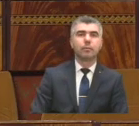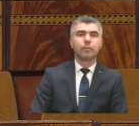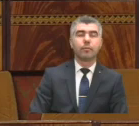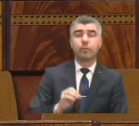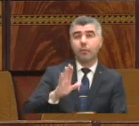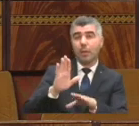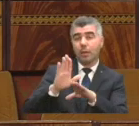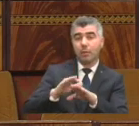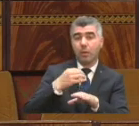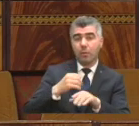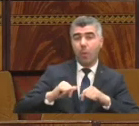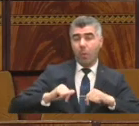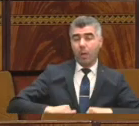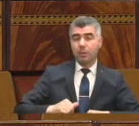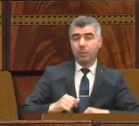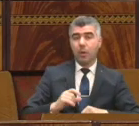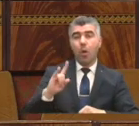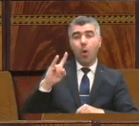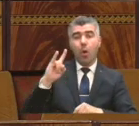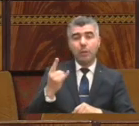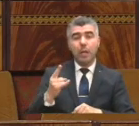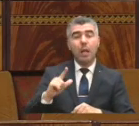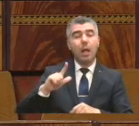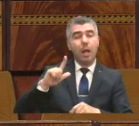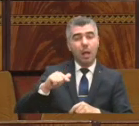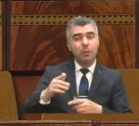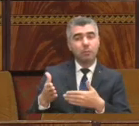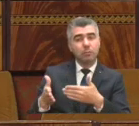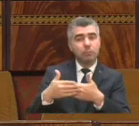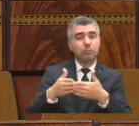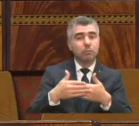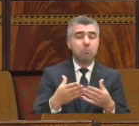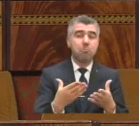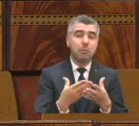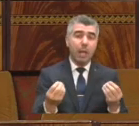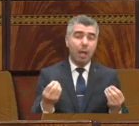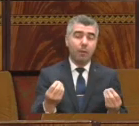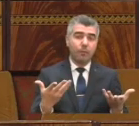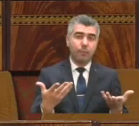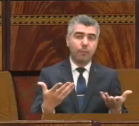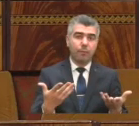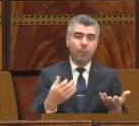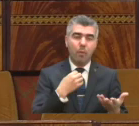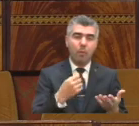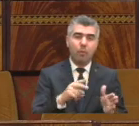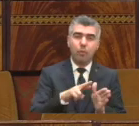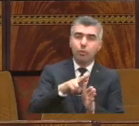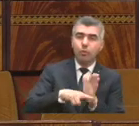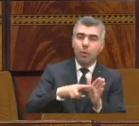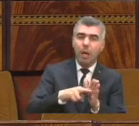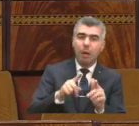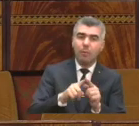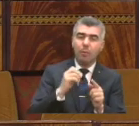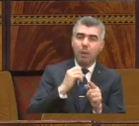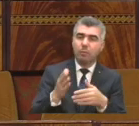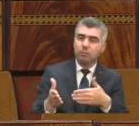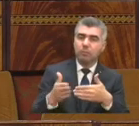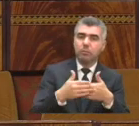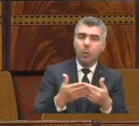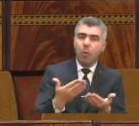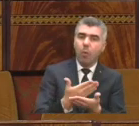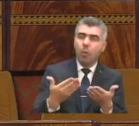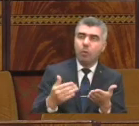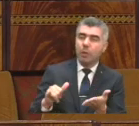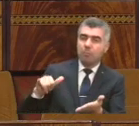هذا الاقليم راه في فنادق كبرى راه كتسد دابا. راه لا يعقل السيد الوزير باش هذه الجهه نغلقوا عليها الفضاء